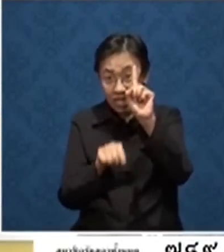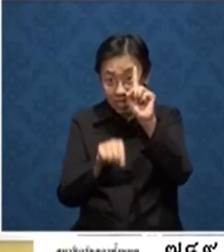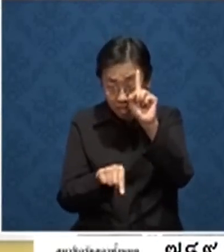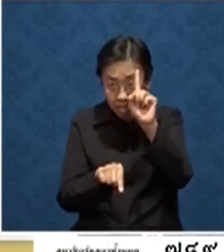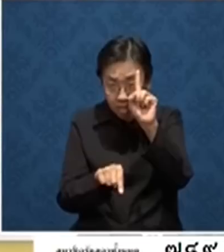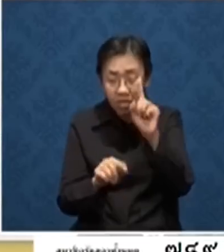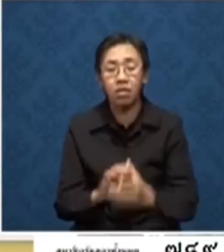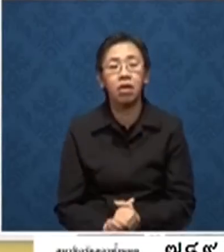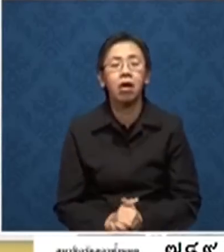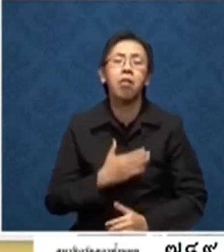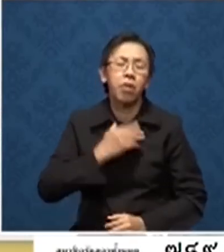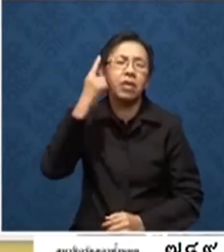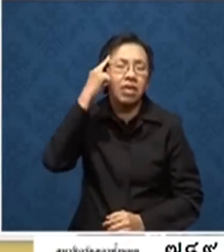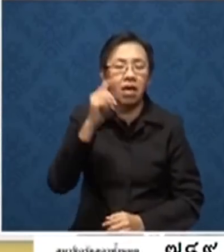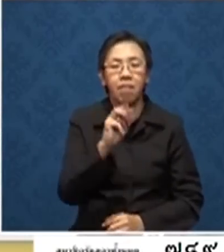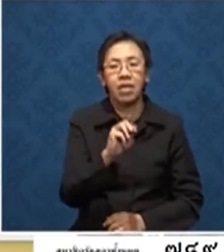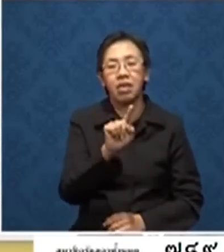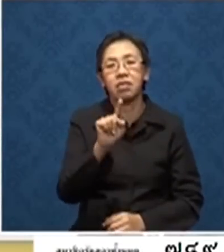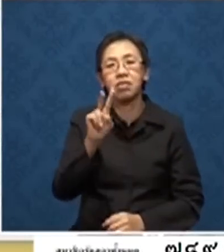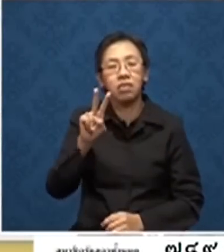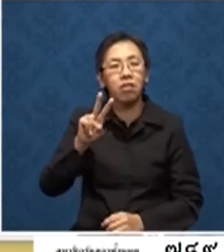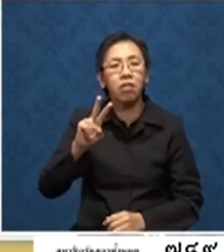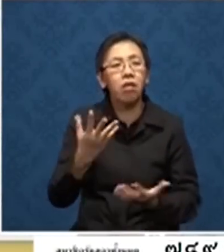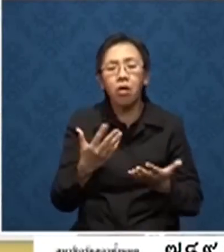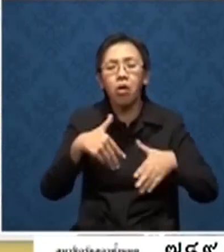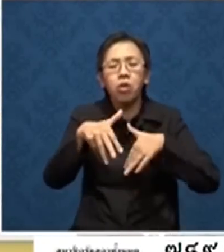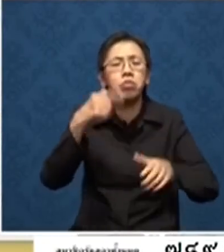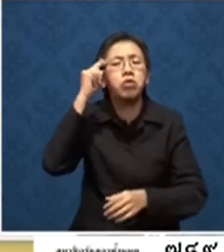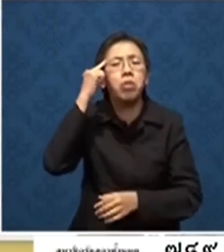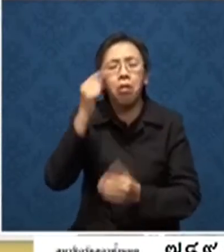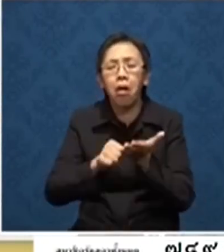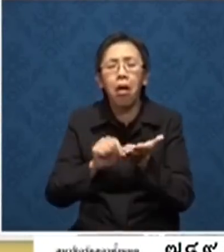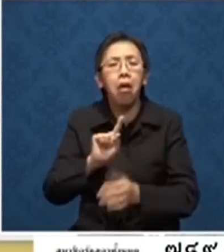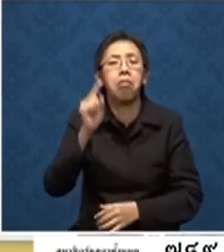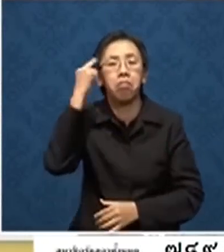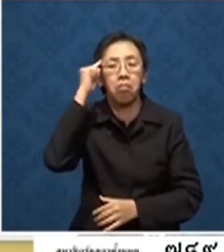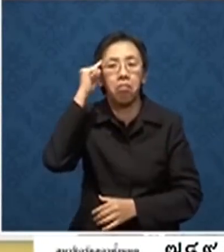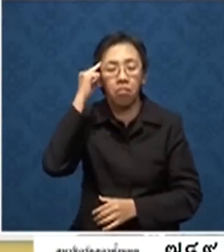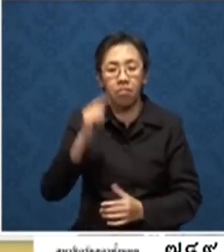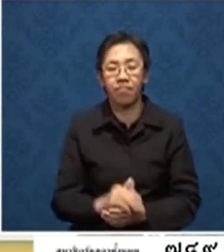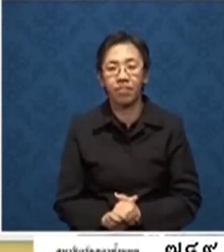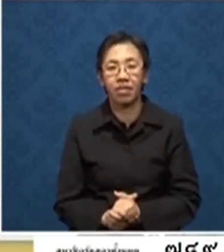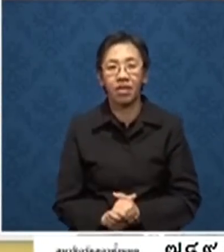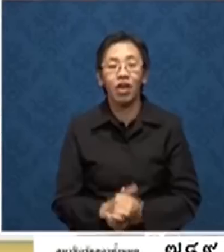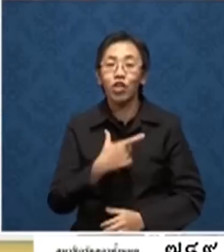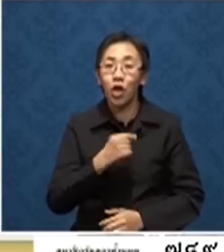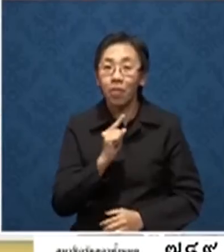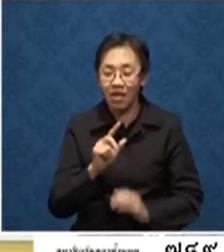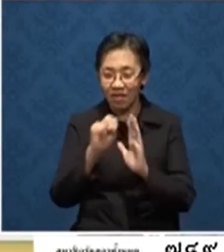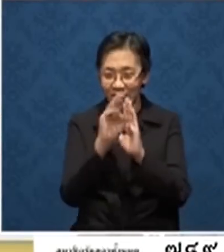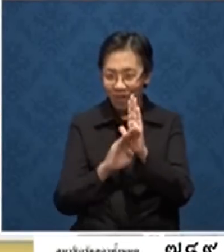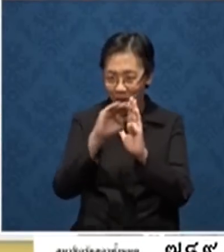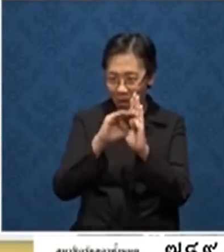มาผมว่า 112ชาวบ้านก็ไม่รู้หรอกครับว่าท่านจะแก้อะไรแต่เขาอาจจะถูกใจนโยบายท่าน